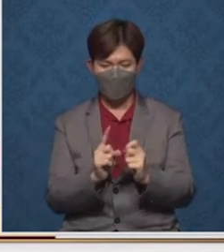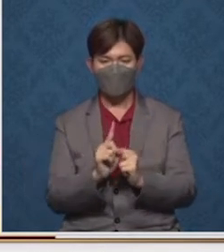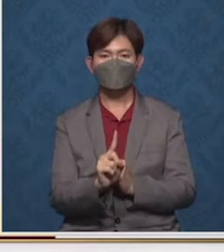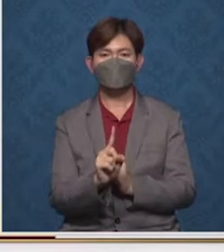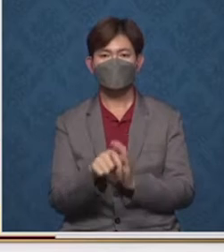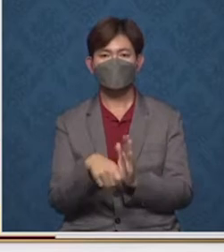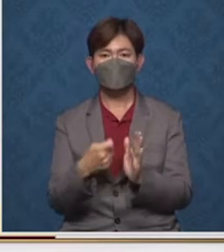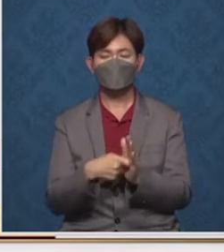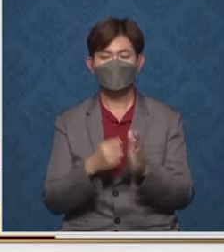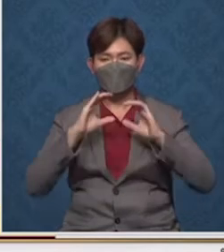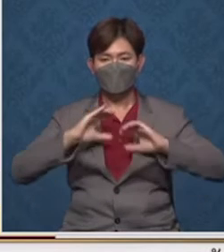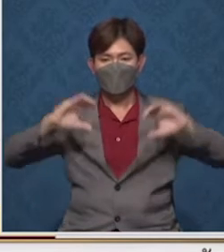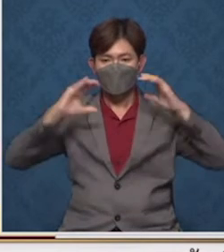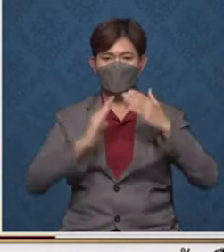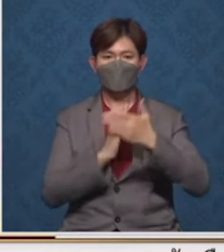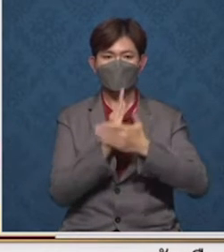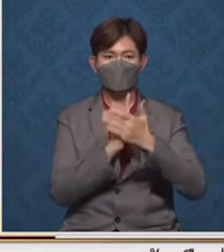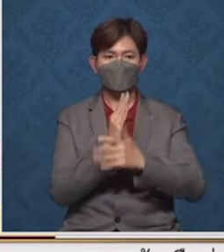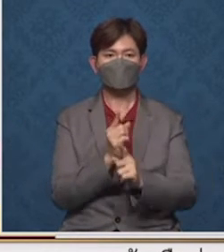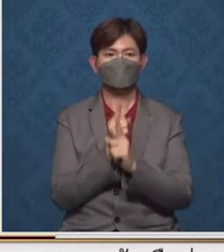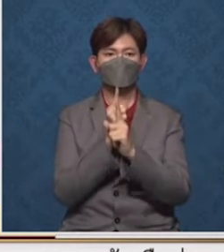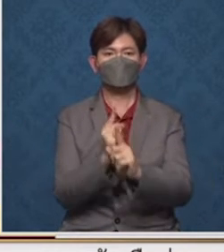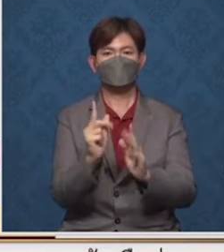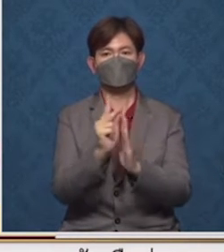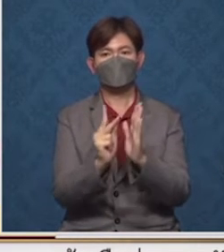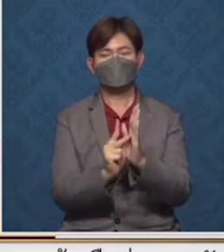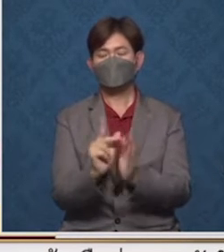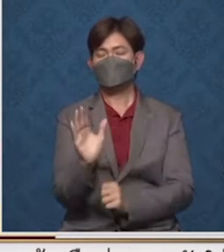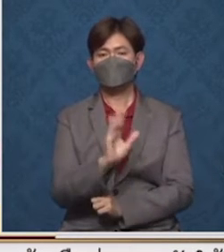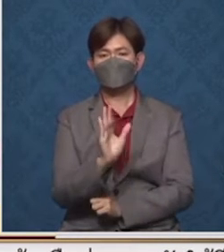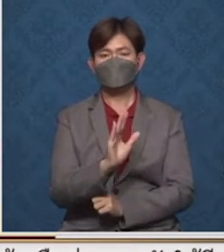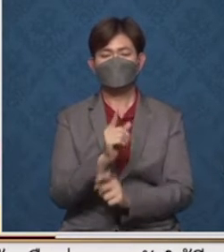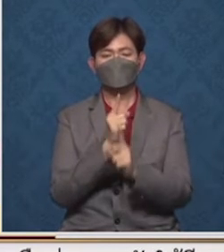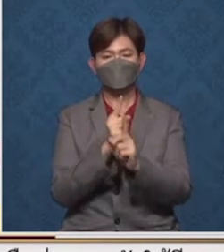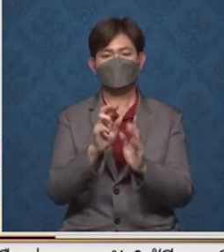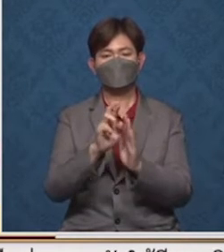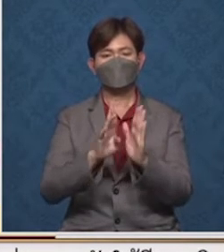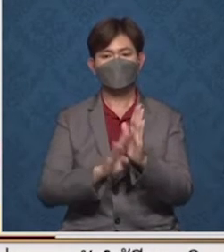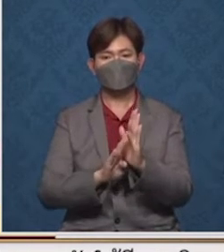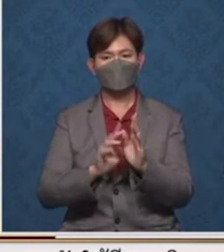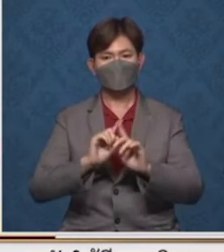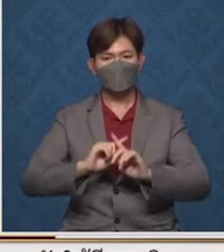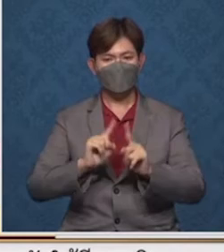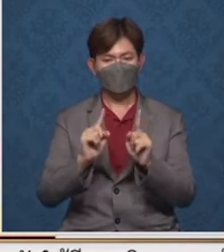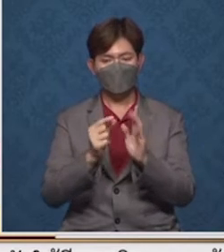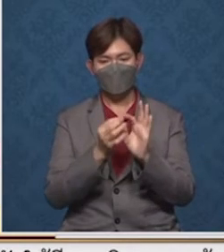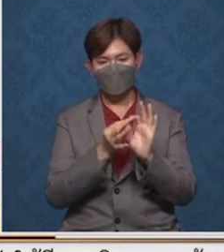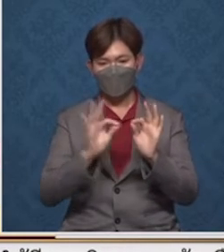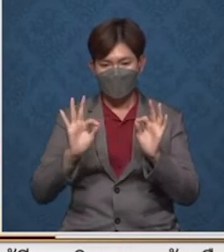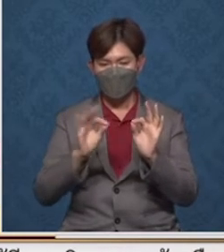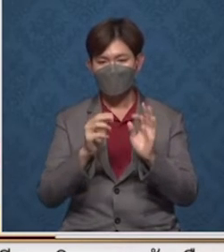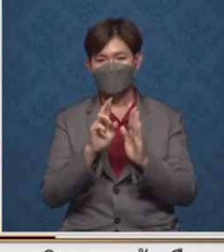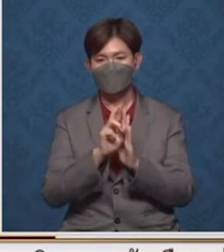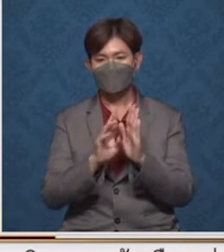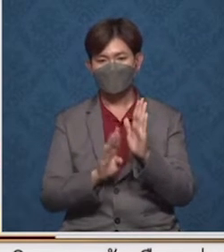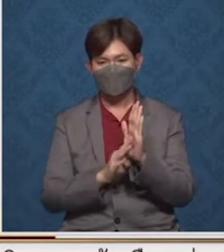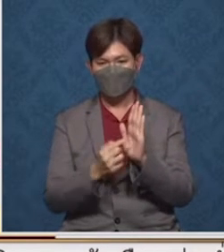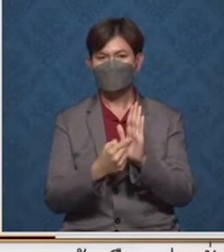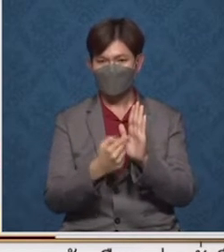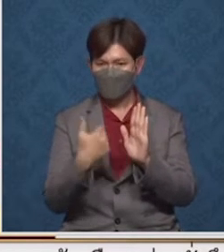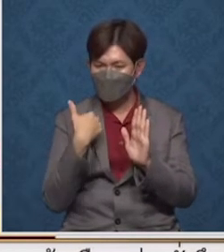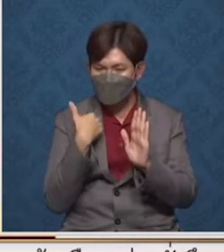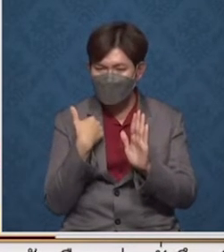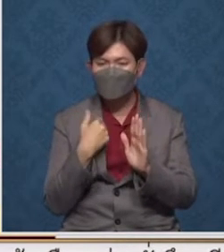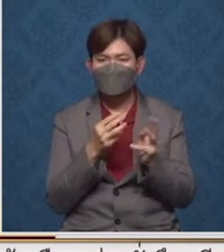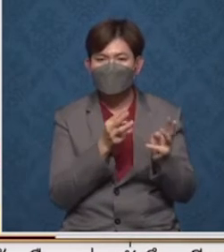กับไปด้วยภาษาอังกฤษไม่ต้องปฏิบัติตามกฎหมายไปใช้เดียวคนเองได้แต่เขาก็เขียนระเบียบมารองรับครับ